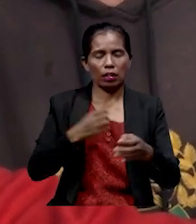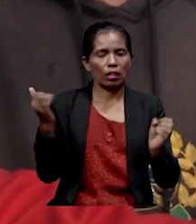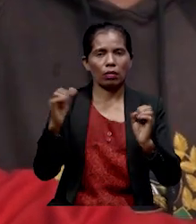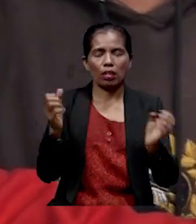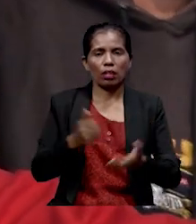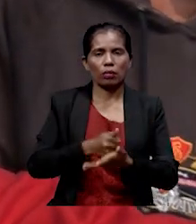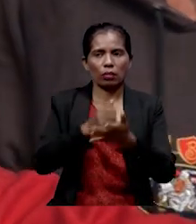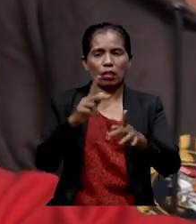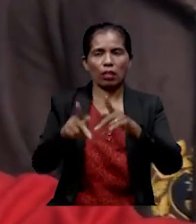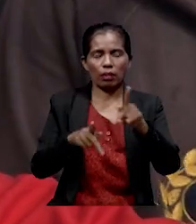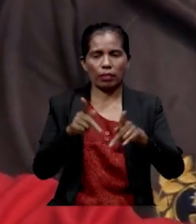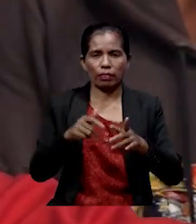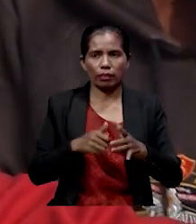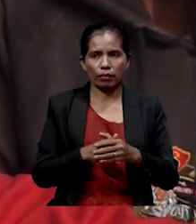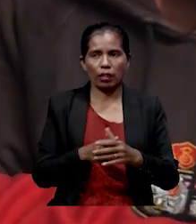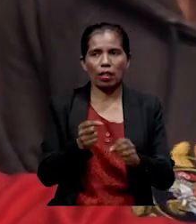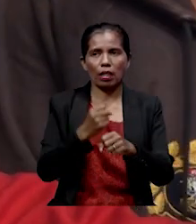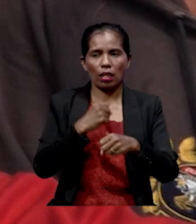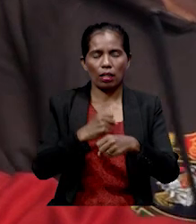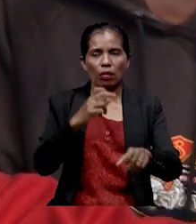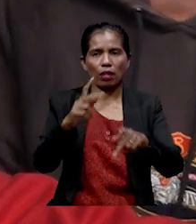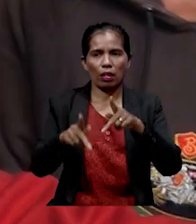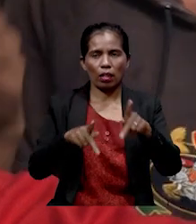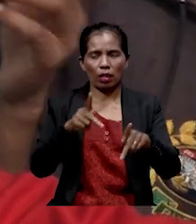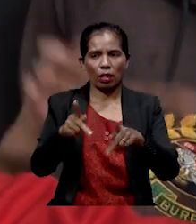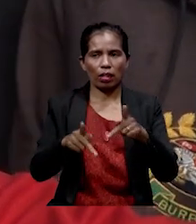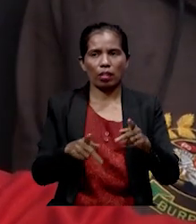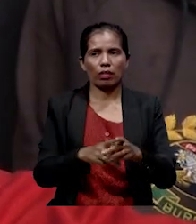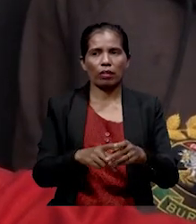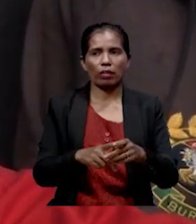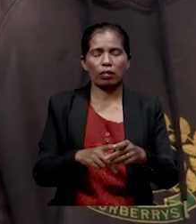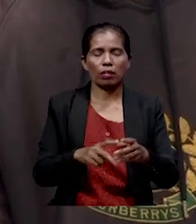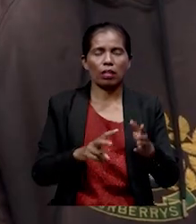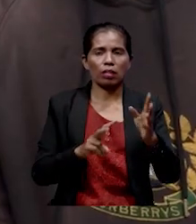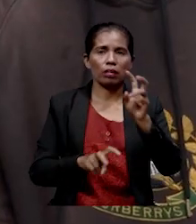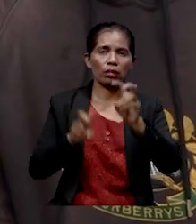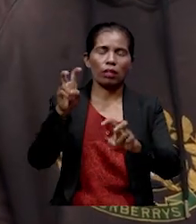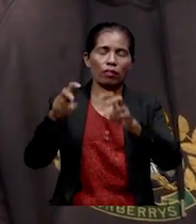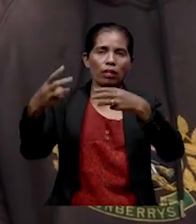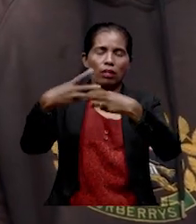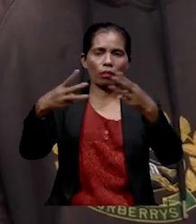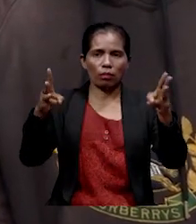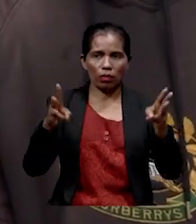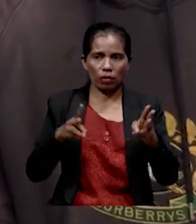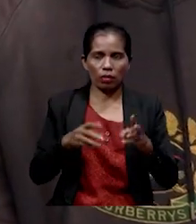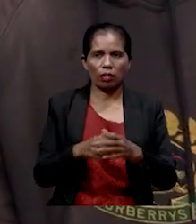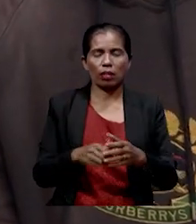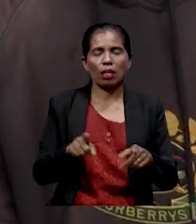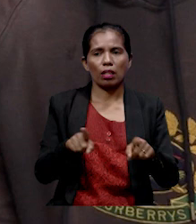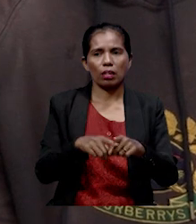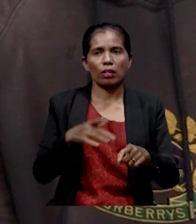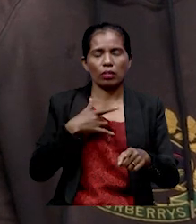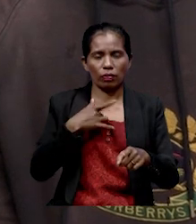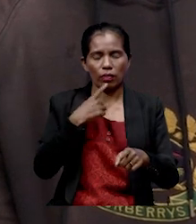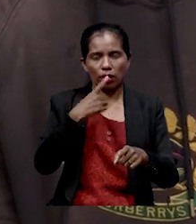lakoi narsa anta situasaun ne halo ema ne be maka saifa le moru ami akar khasa nura job inda akar